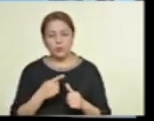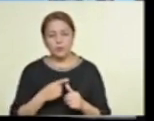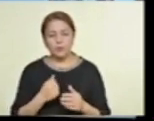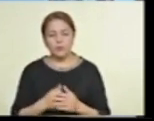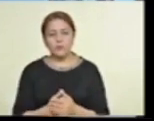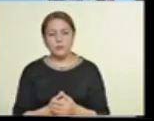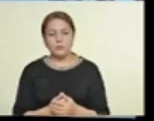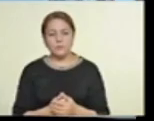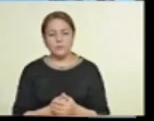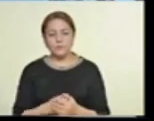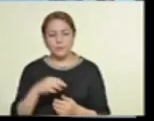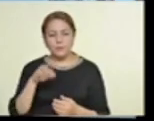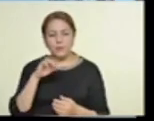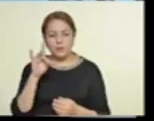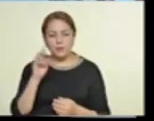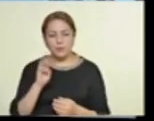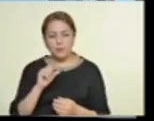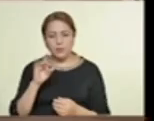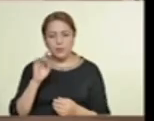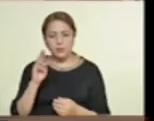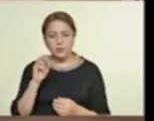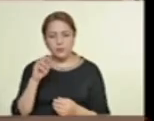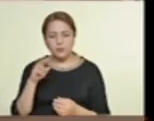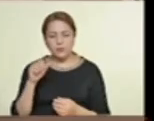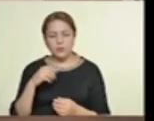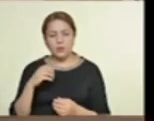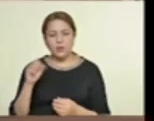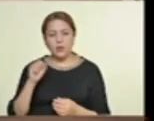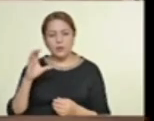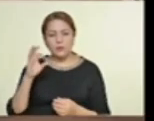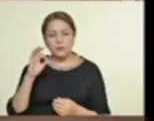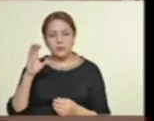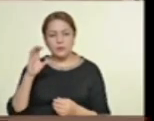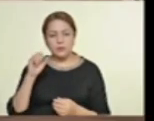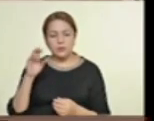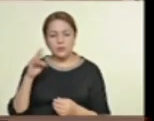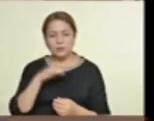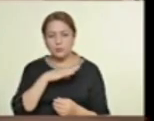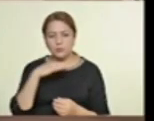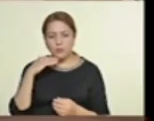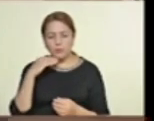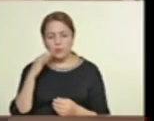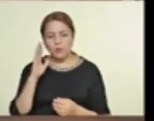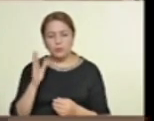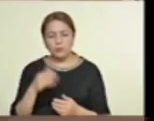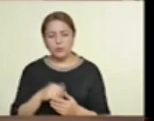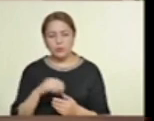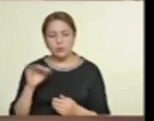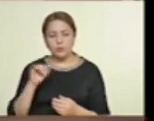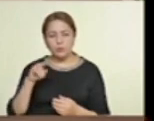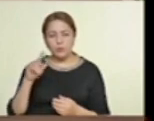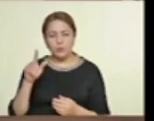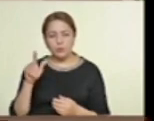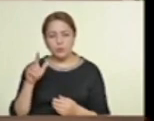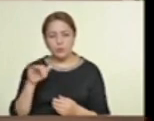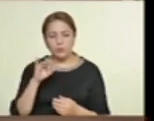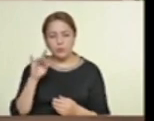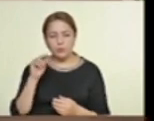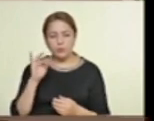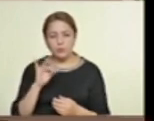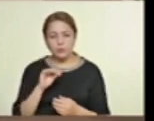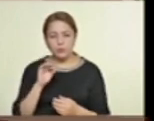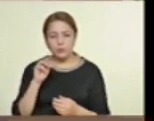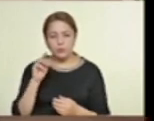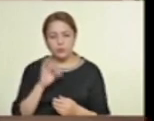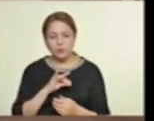Ya'ni yarmarkalarda asosan mahsulotlar ko'p miqdorda, ya'ni ulgurji olib borilganligi uchun